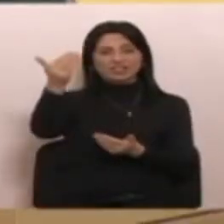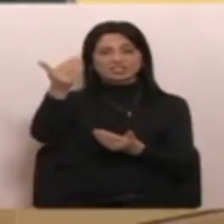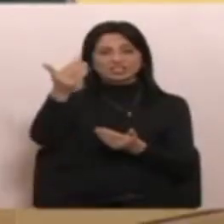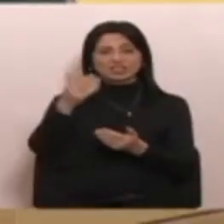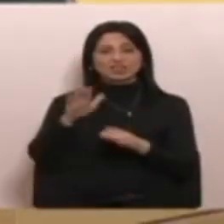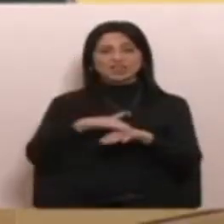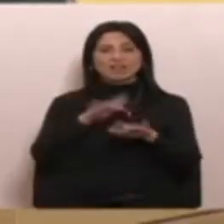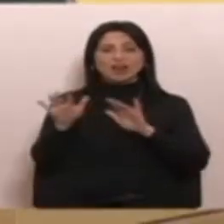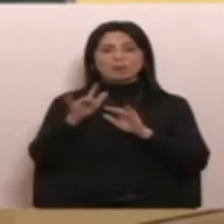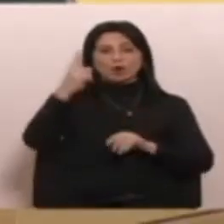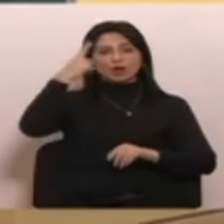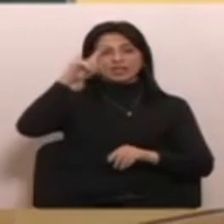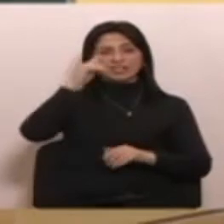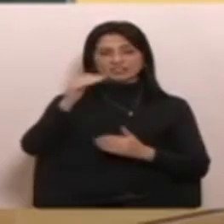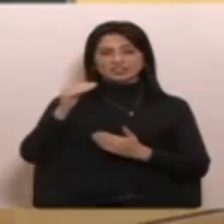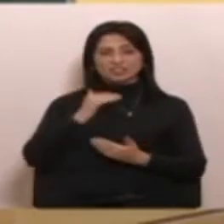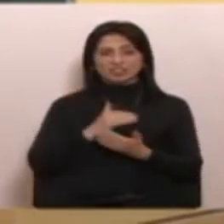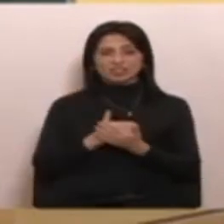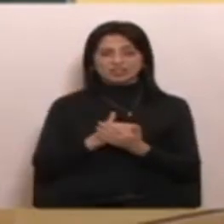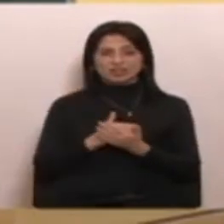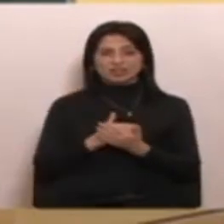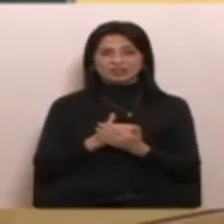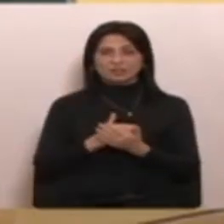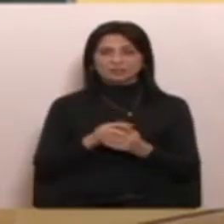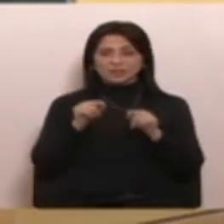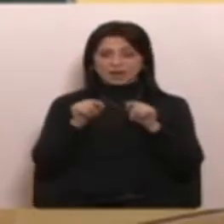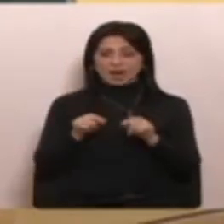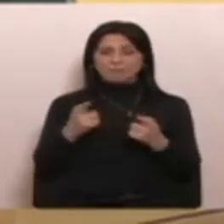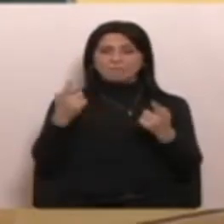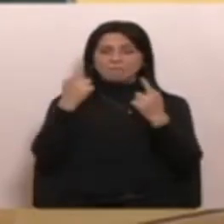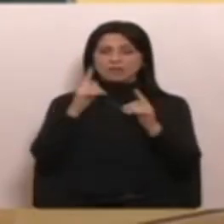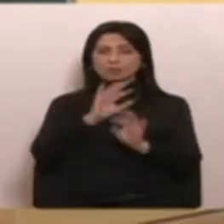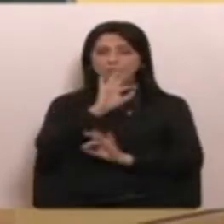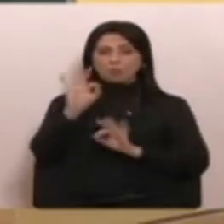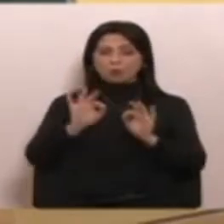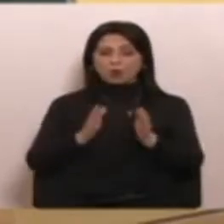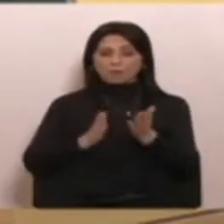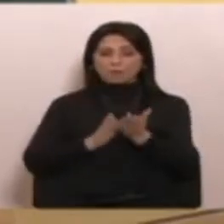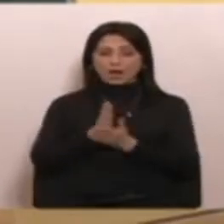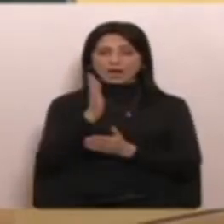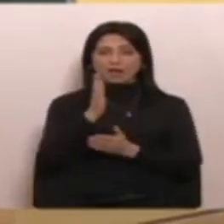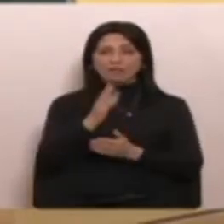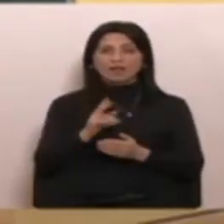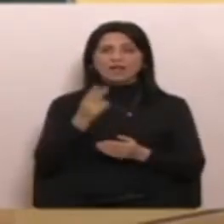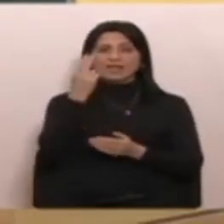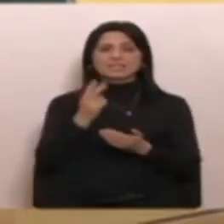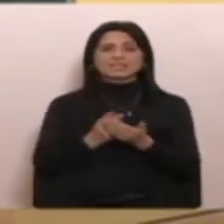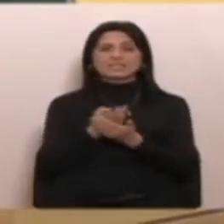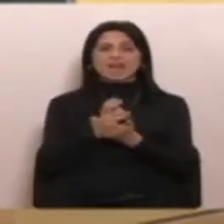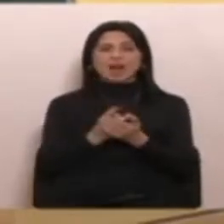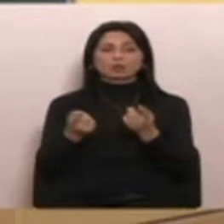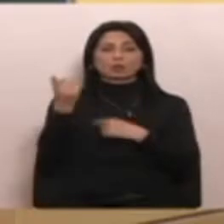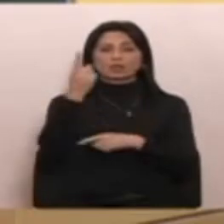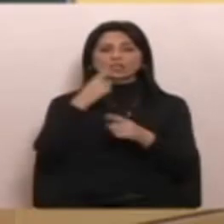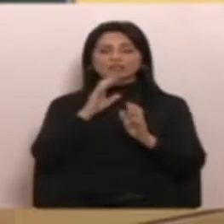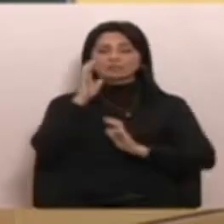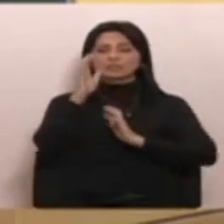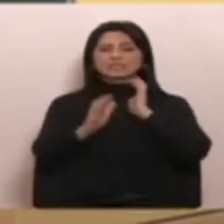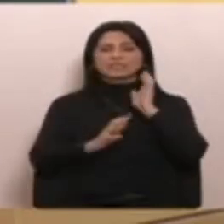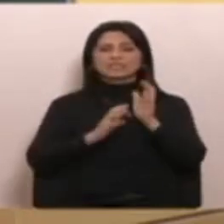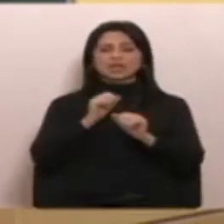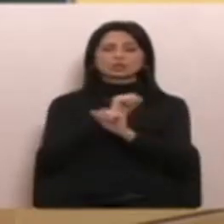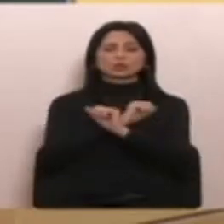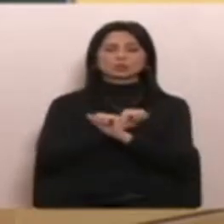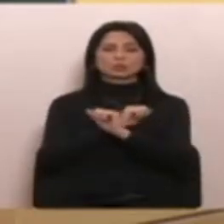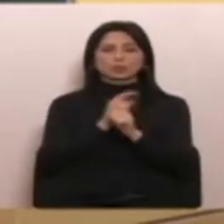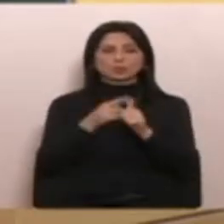საქველმოქმედო ინიციატივის შედეგად. ამ მასშტაბური პროექტის ფარგლებში წყალტუბო დაიბრუნებს საერთაშორისო კურორტის